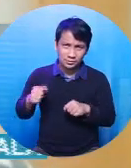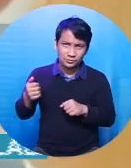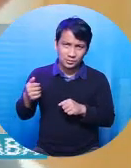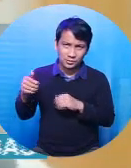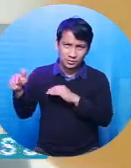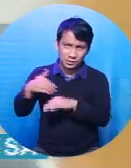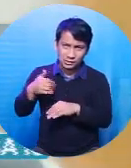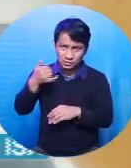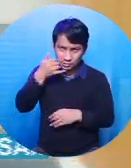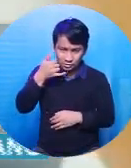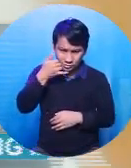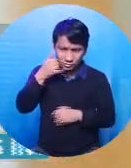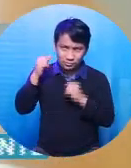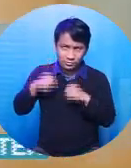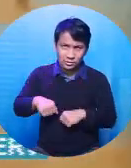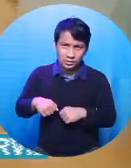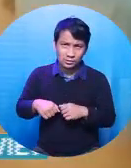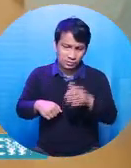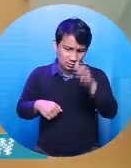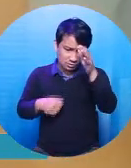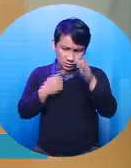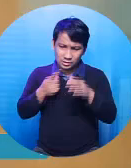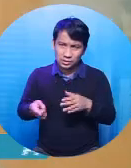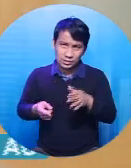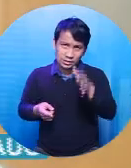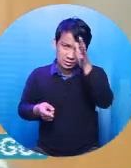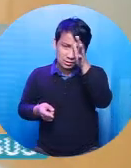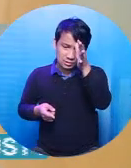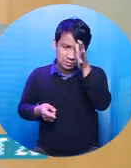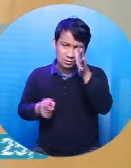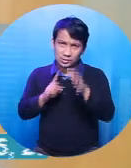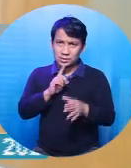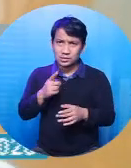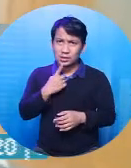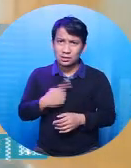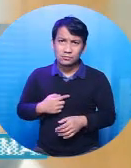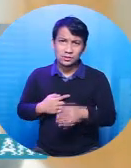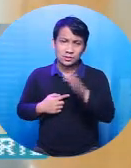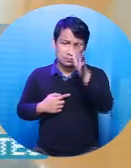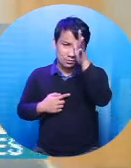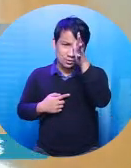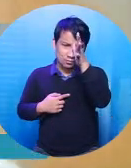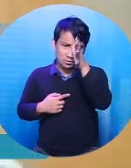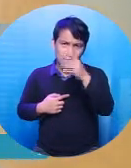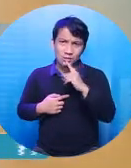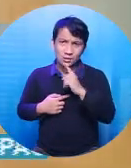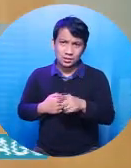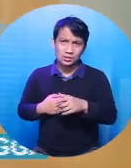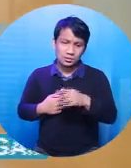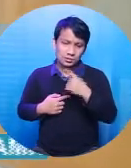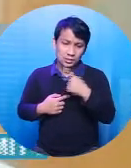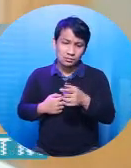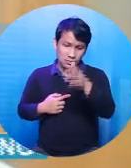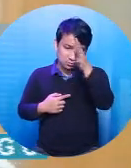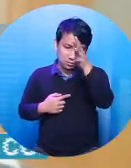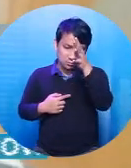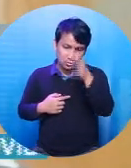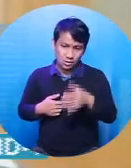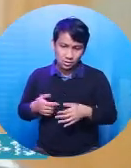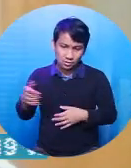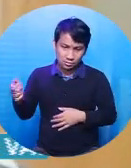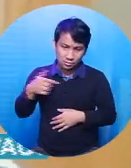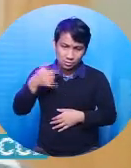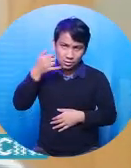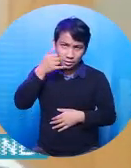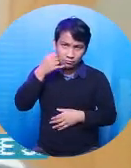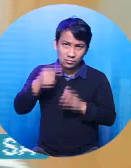amin. Sabi ni Papa, true yun, promise. Sabi ano? Ni Papa, nung tumawag ka